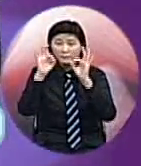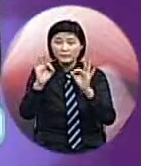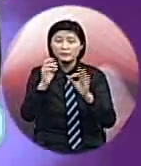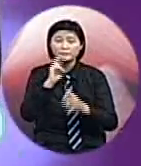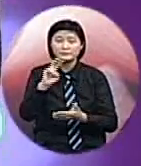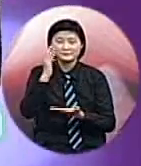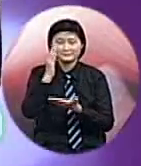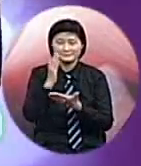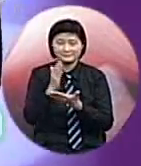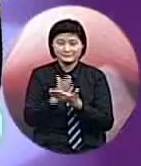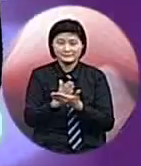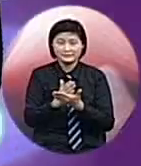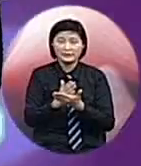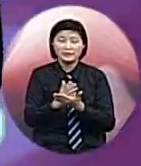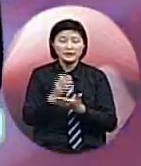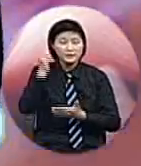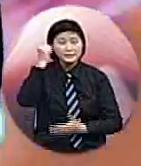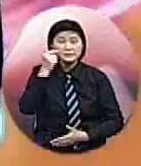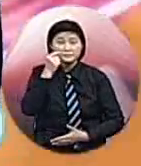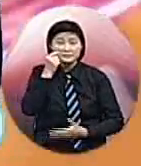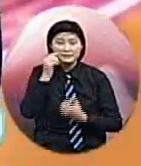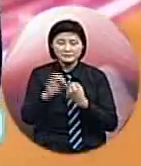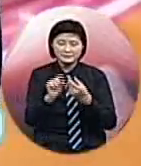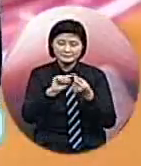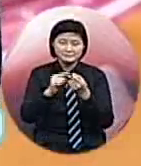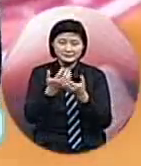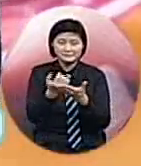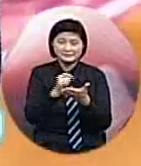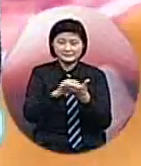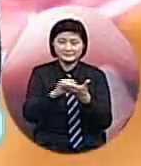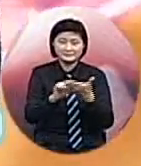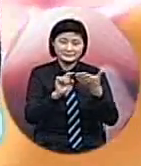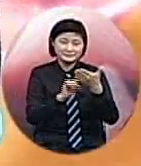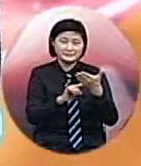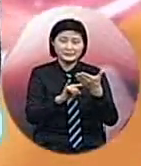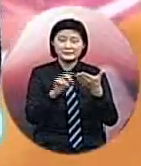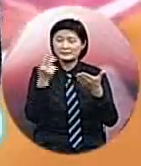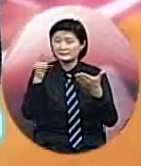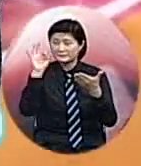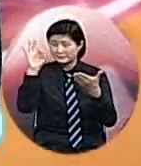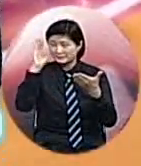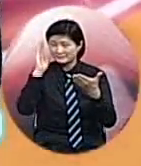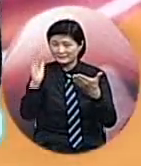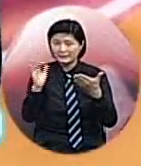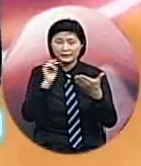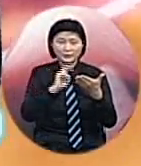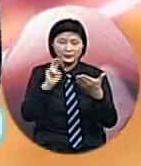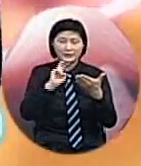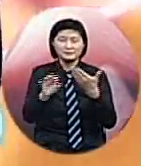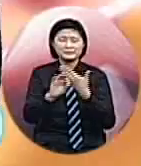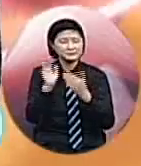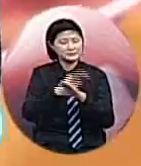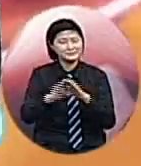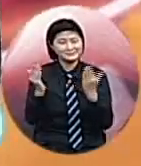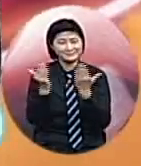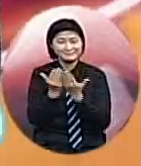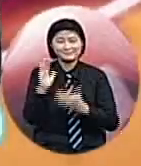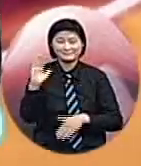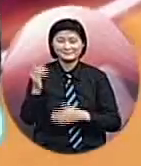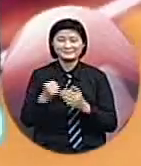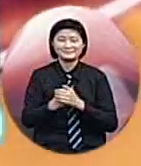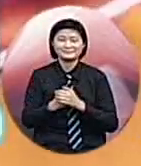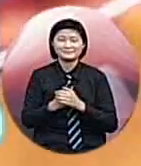되고 가사를 못 외우셨으면 딱 적어서 들고 하면은 보지 말고 가사 보지 말고 부르시면은 잘 맞습니다. 네네. 예.